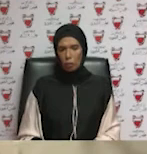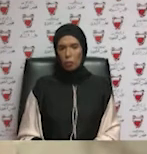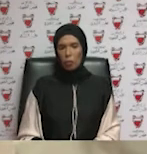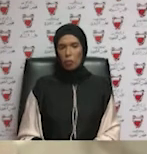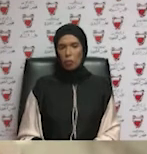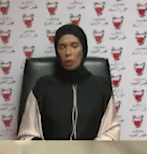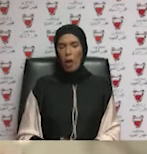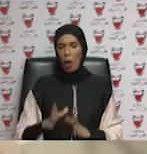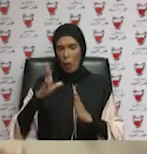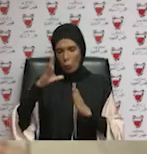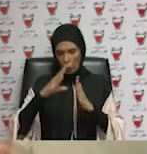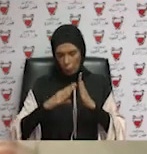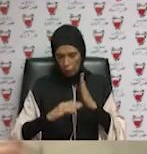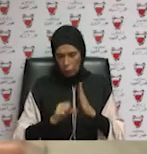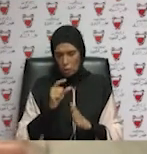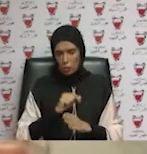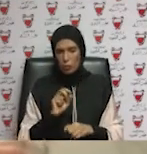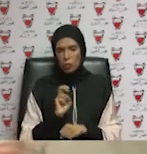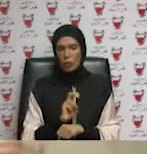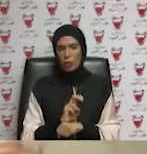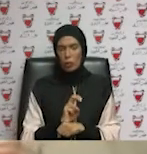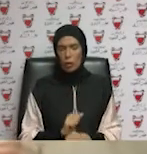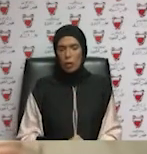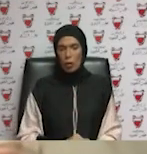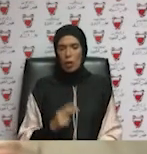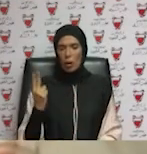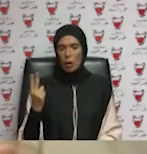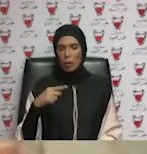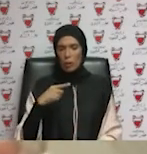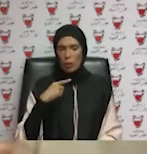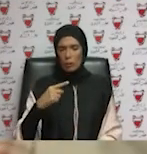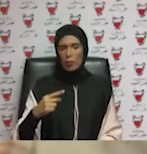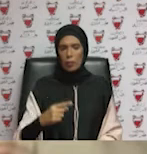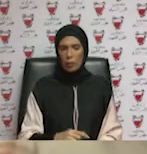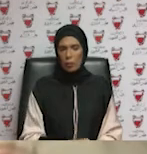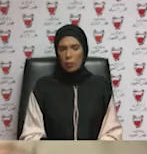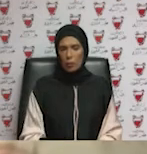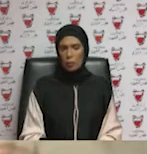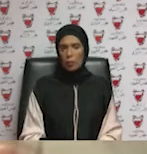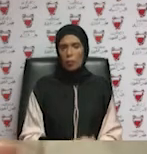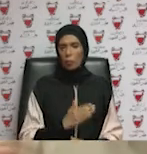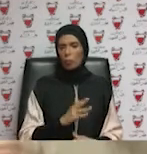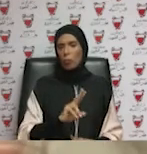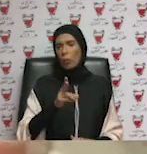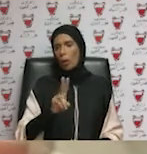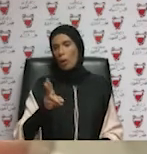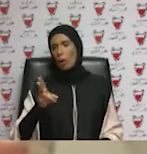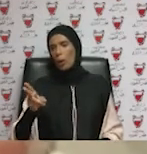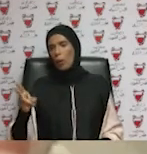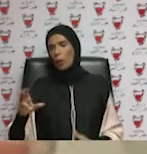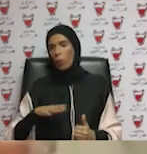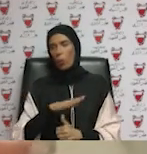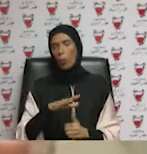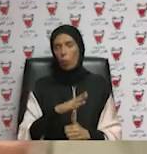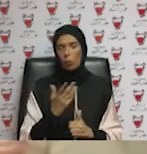تقليص العجز. أيضا اليوم إحنا في 2020 مع جائحة كورونا أيضا أمام معطيات مختلفة تماما،